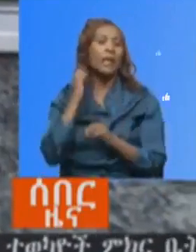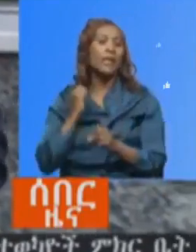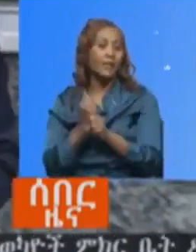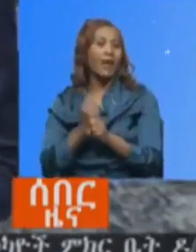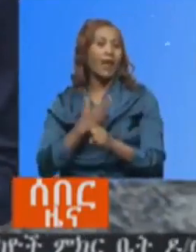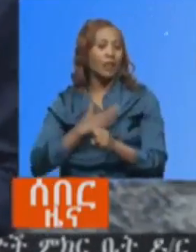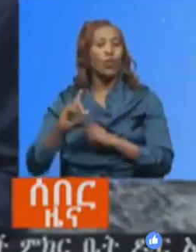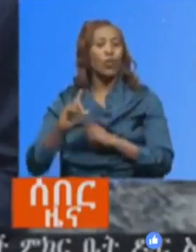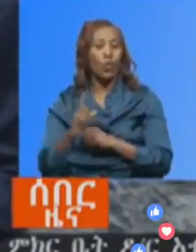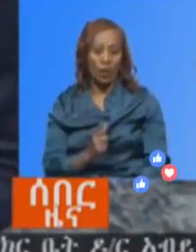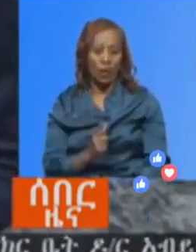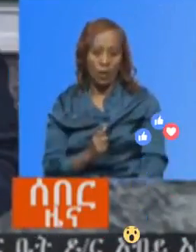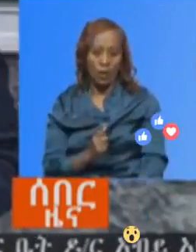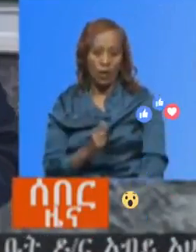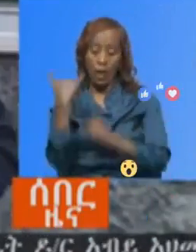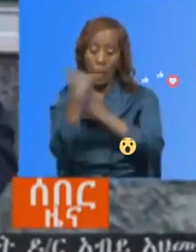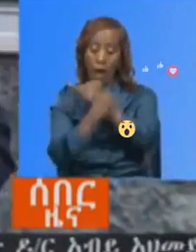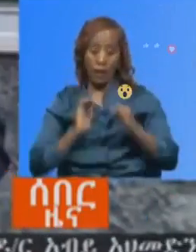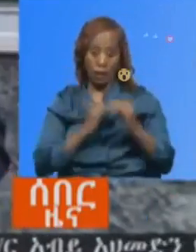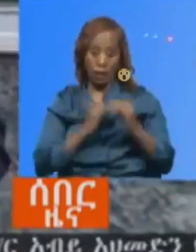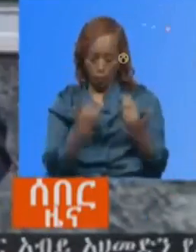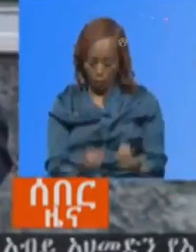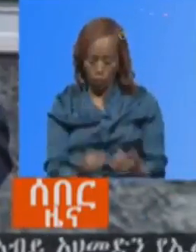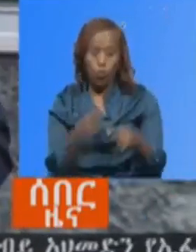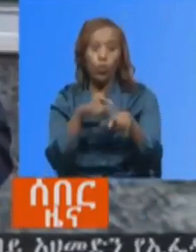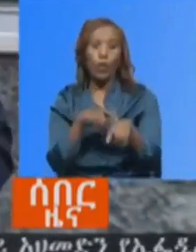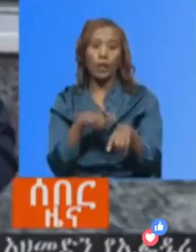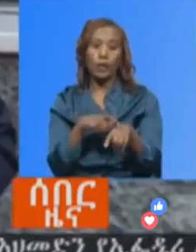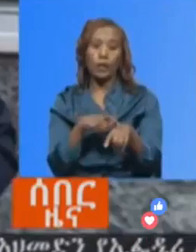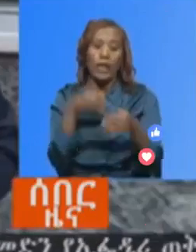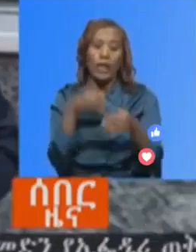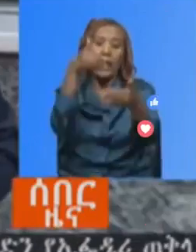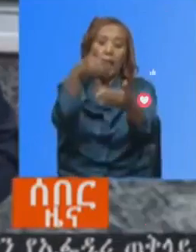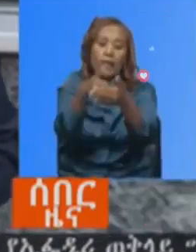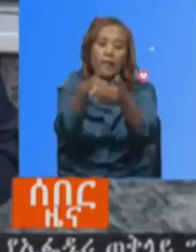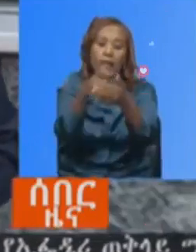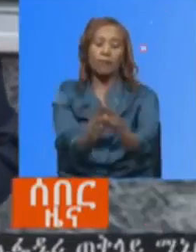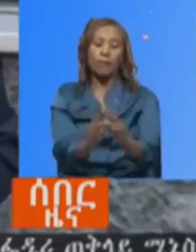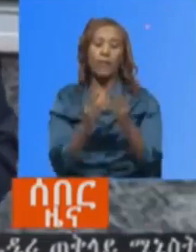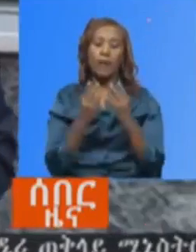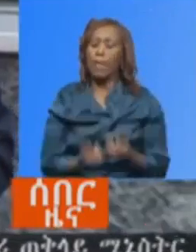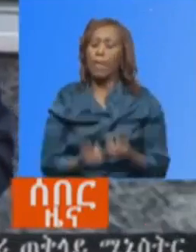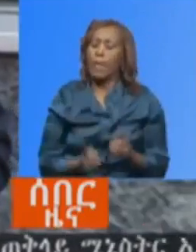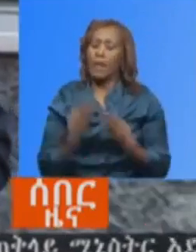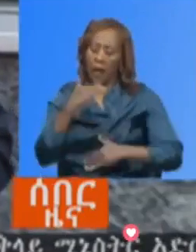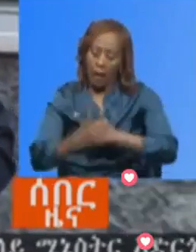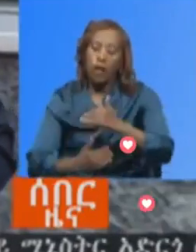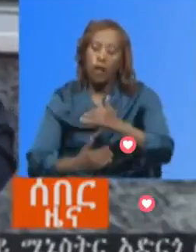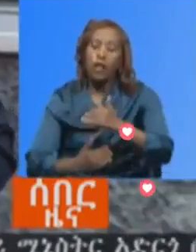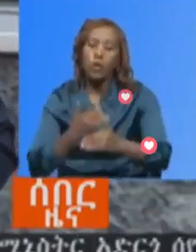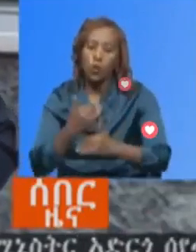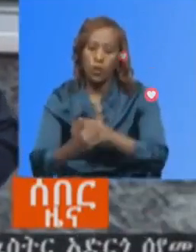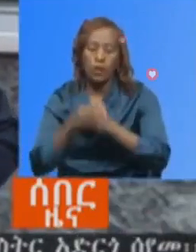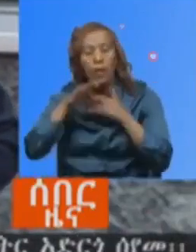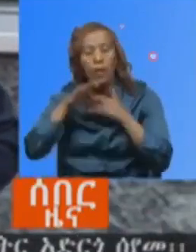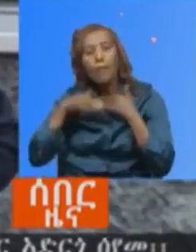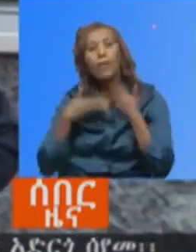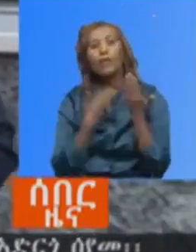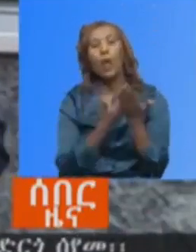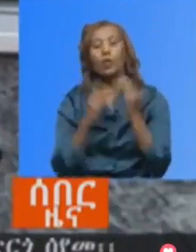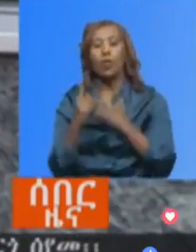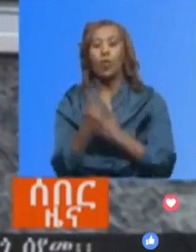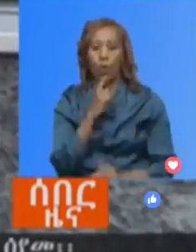ይሆናል። ሀገራችን በአሁኑ ወቅት ለደረሰችበት ምዕራፍ በርካታ ትውልዶች መስዋዕት